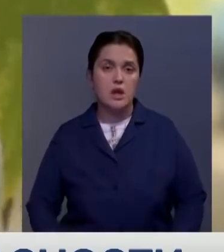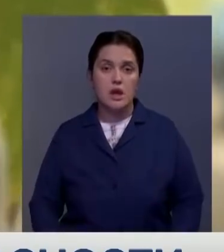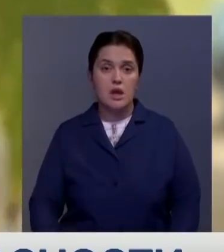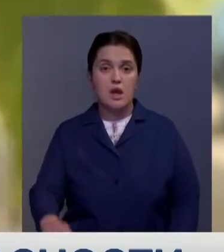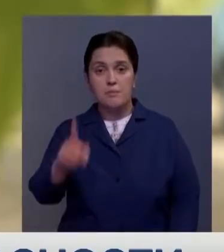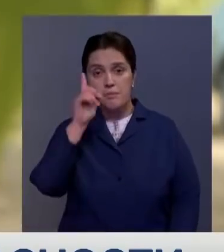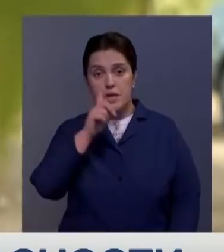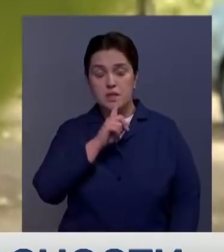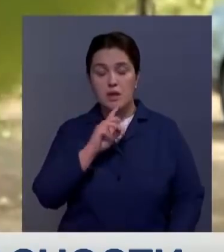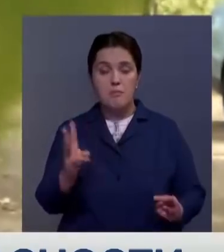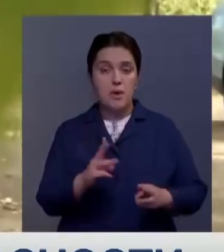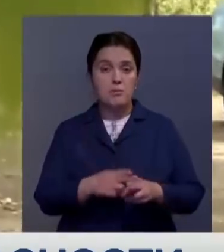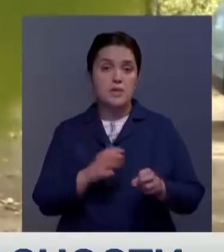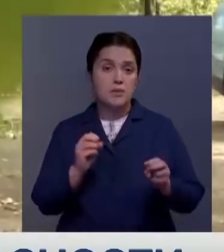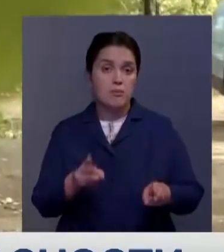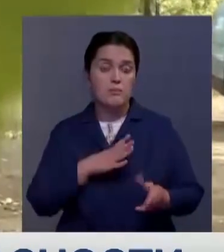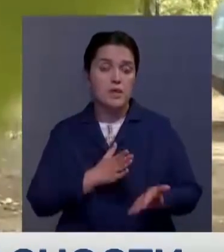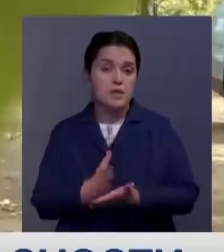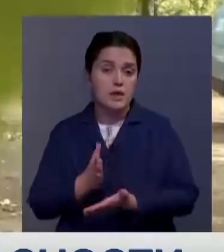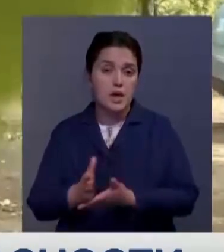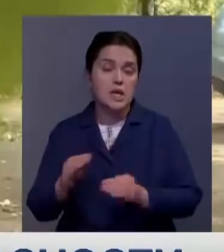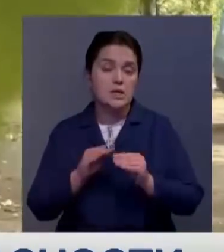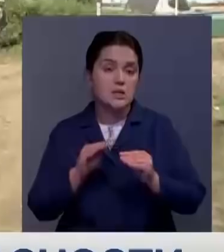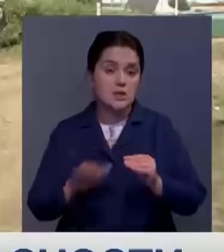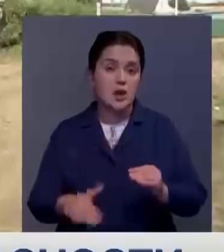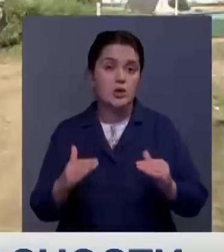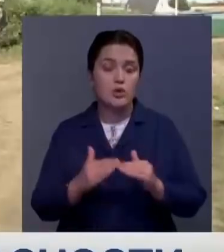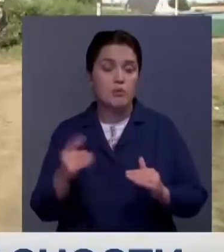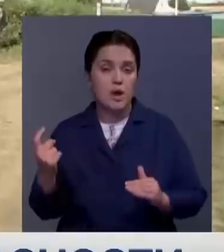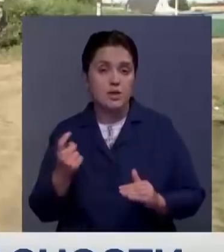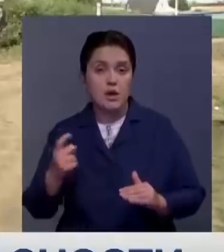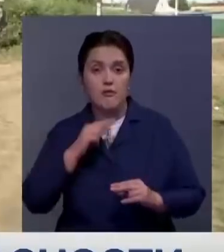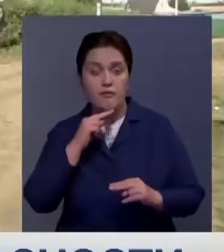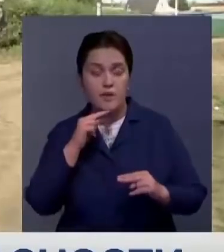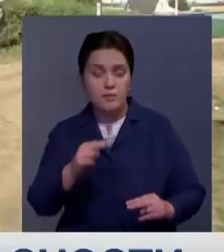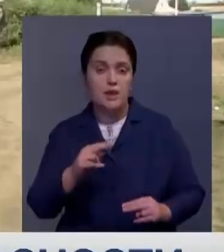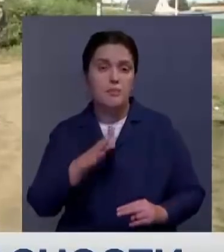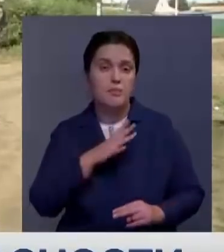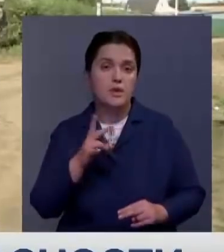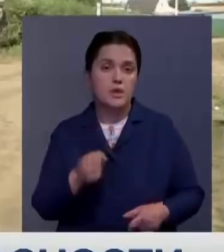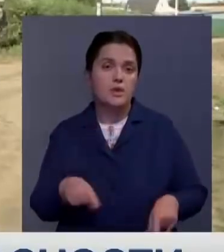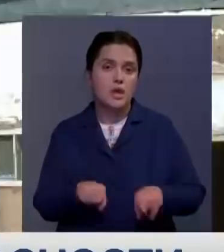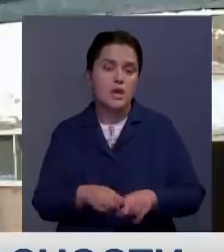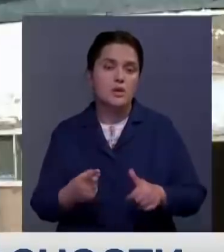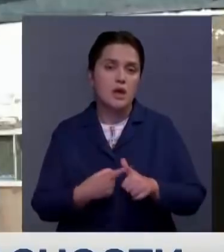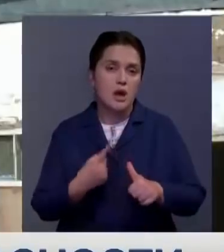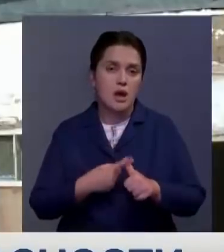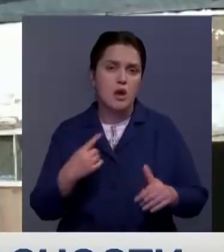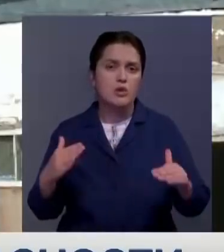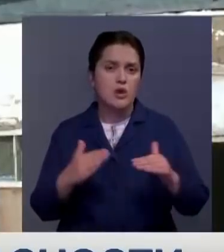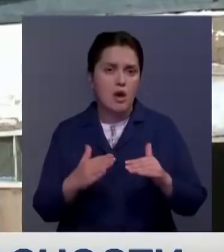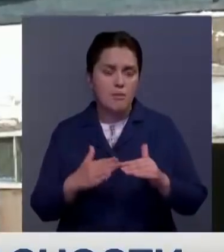месячник пожарной безопасности удалось охватить свыше 10 тысяч частных домов. Основное внимание уделяется на так называемые дома